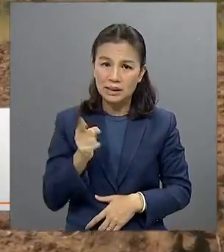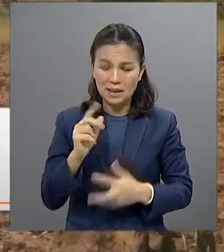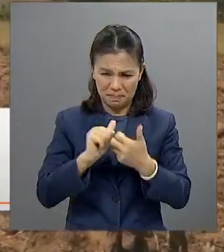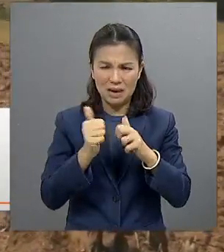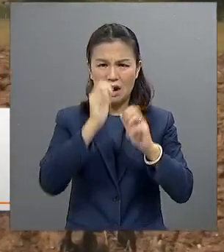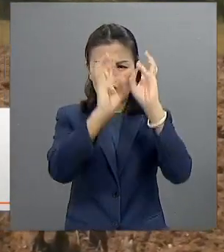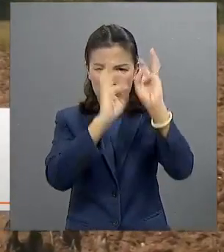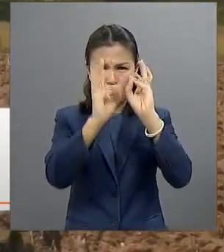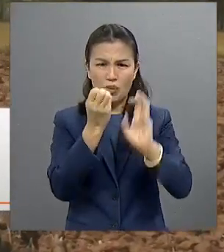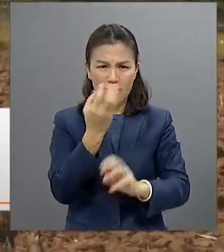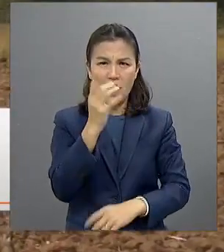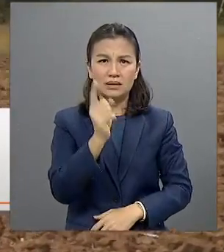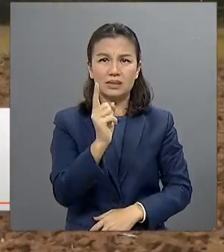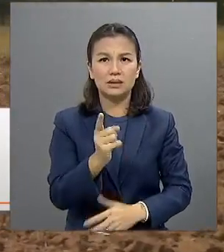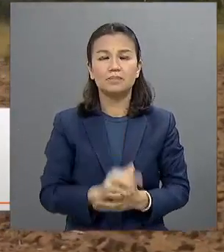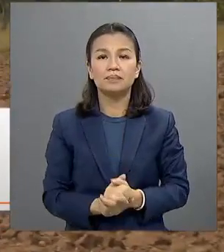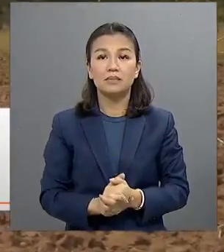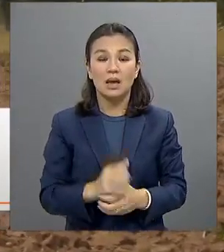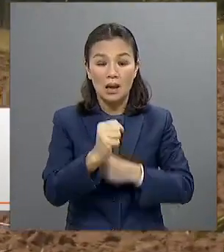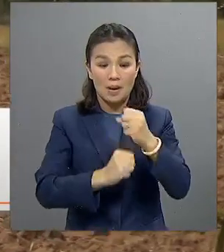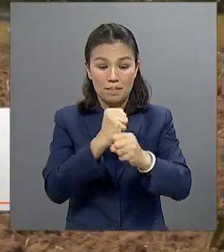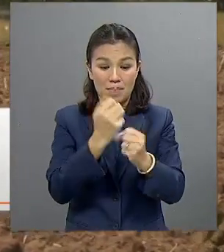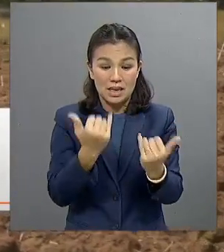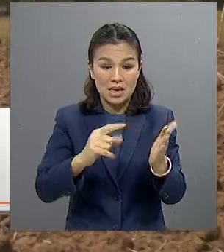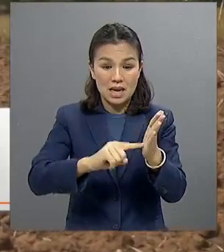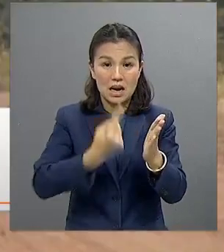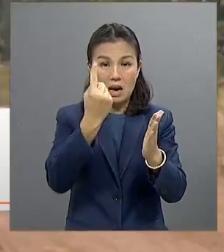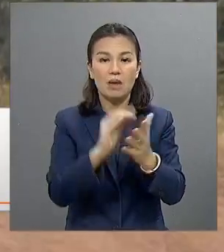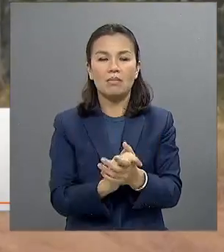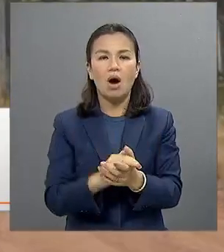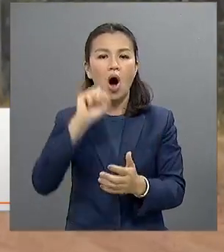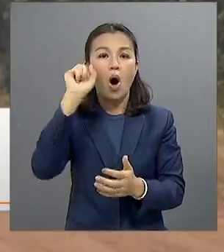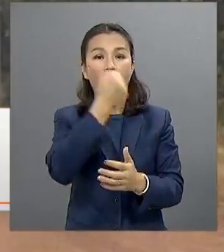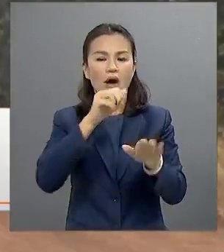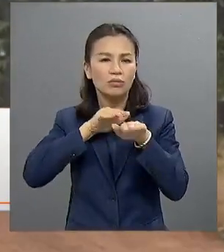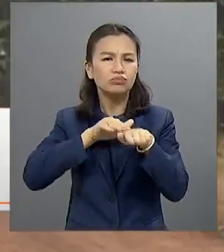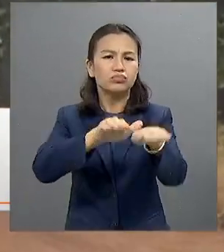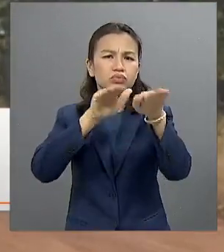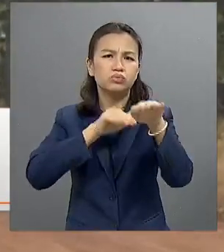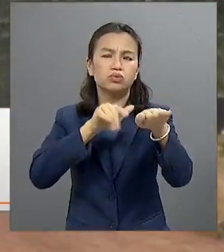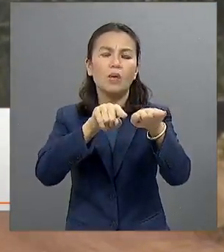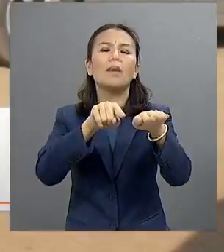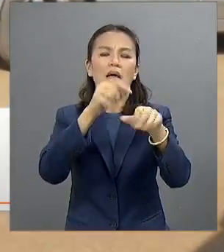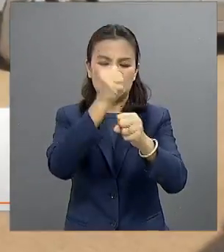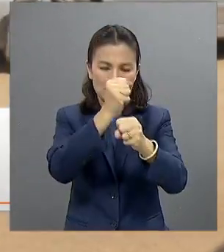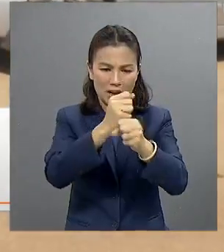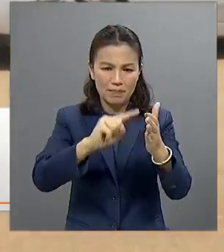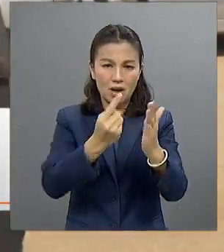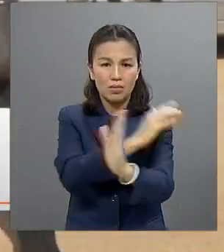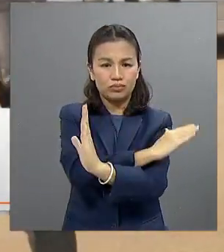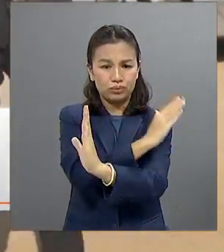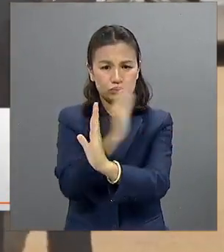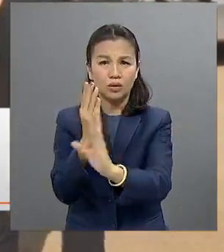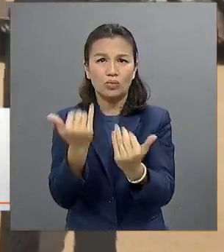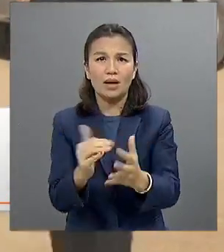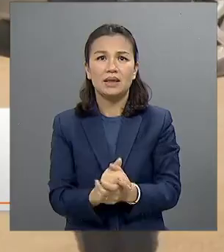กปีซึ่งปีนี้เจอปัญหามาตั้งแต่เริ่มเปิดหีบอ้อยมาจนถึงวันนี้เลยนะคะแล้วก็มีเสียงดังลักษณะเหมือนกับว่